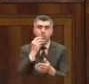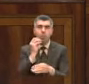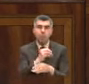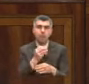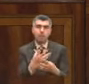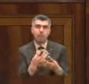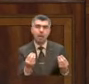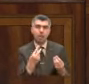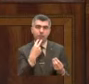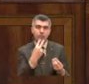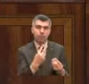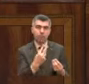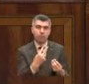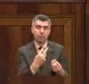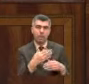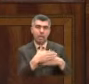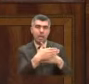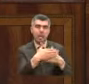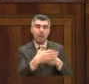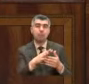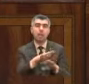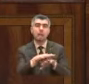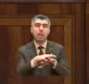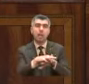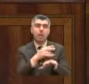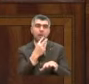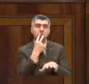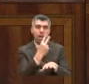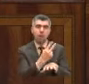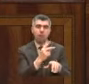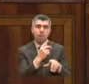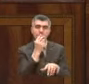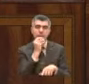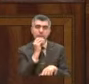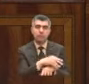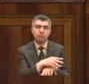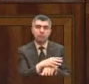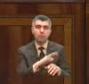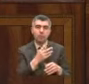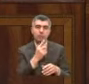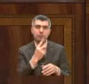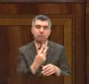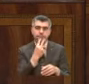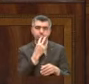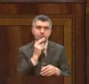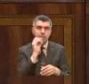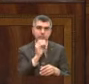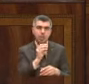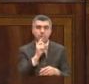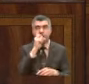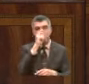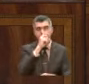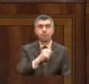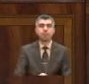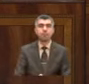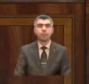وهي نهر أبي القراق اللي حدانا الآن، والذي أذاق للسكان مرارة العصارة التي أفرغت فيه. والدليل أيضا